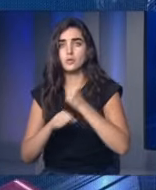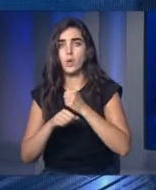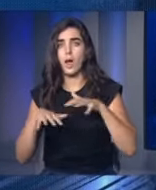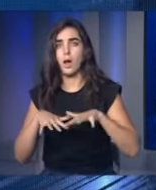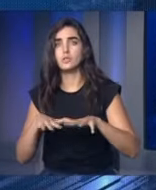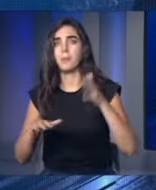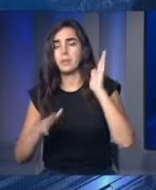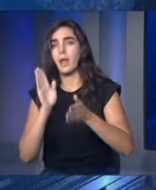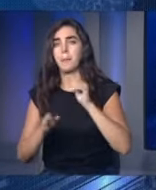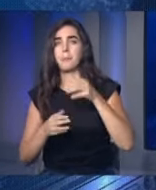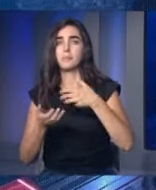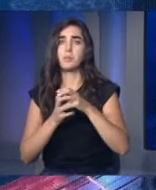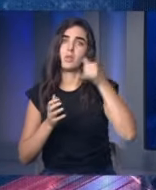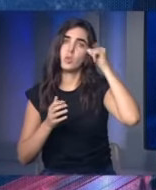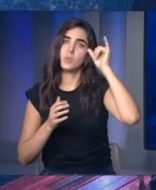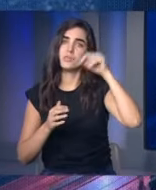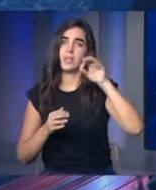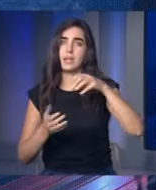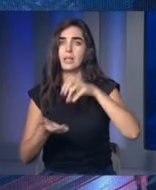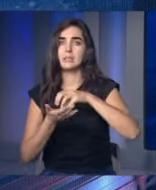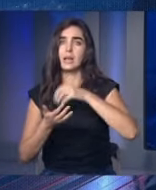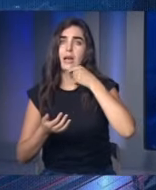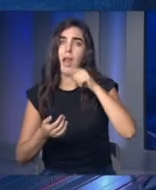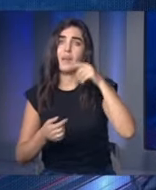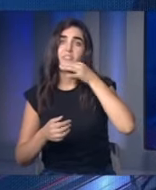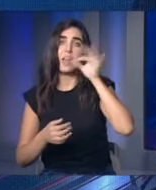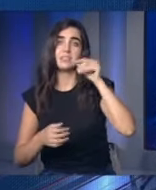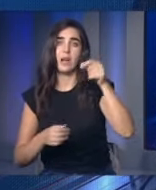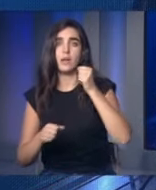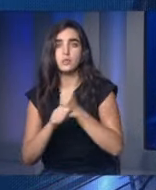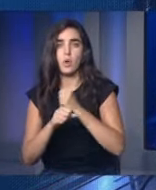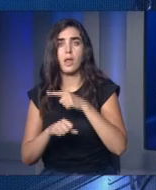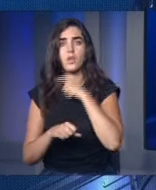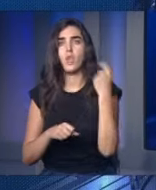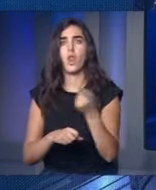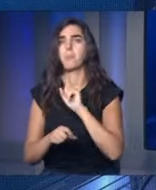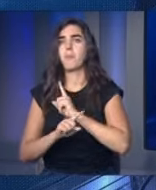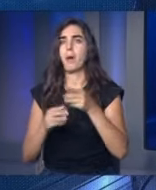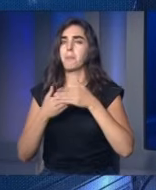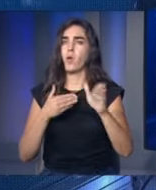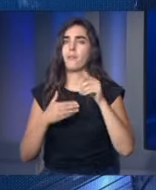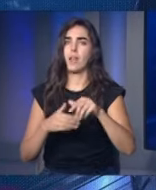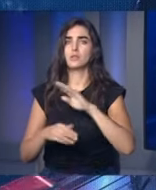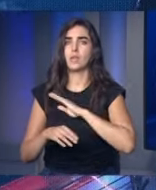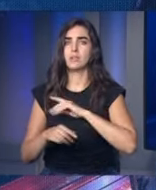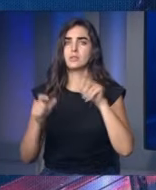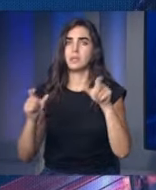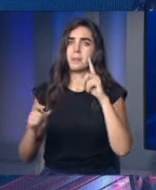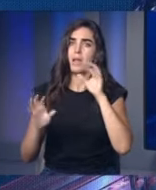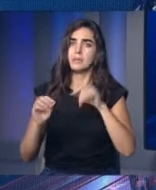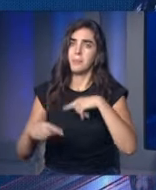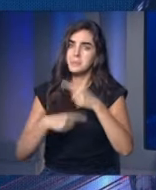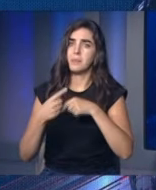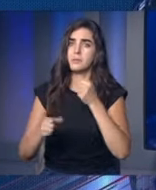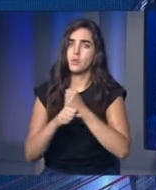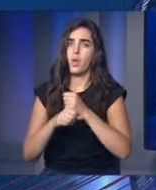بالهجوم الذي ضرب مجتمع الدروز في مجد الشمس، وتطالب فرنسا بفعل كل ما يمكن لتجنب تصعيد عسكري